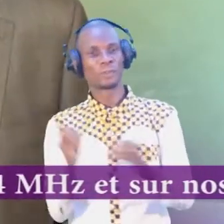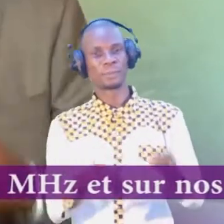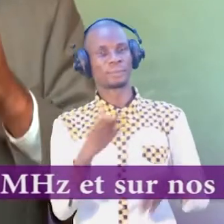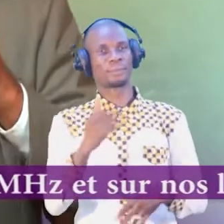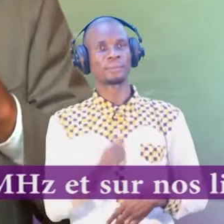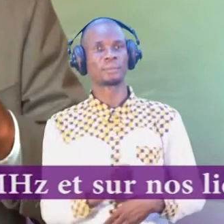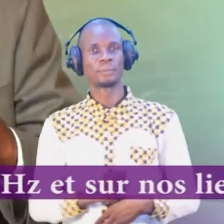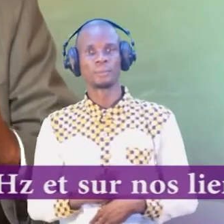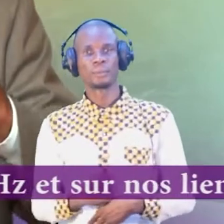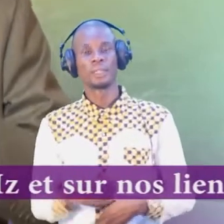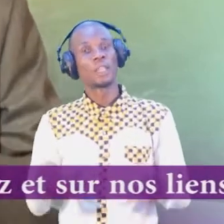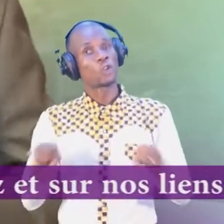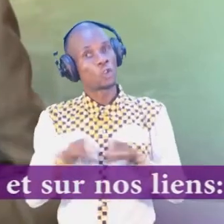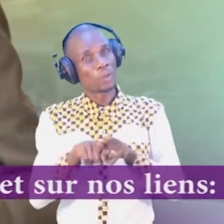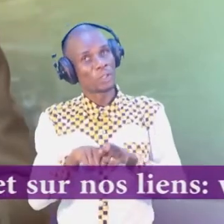bana mabe